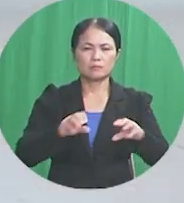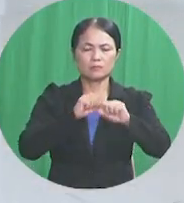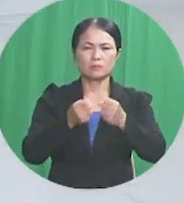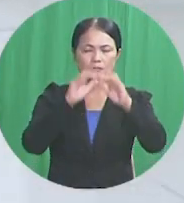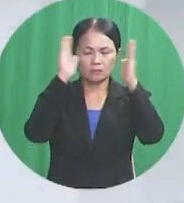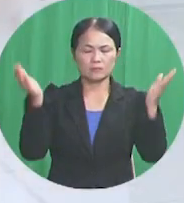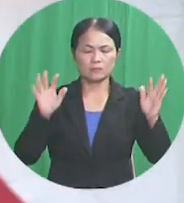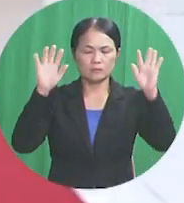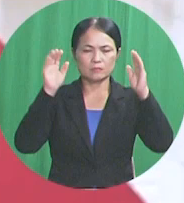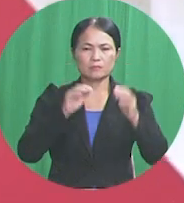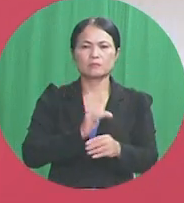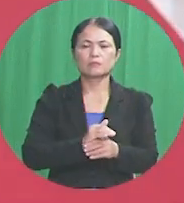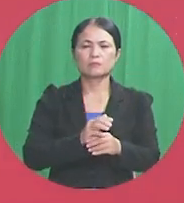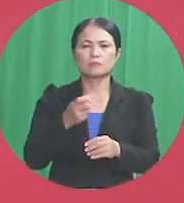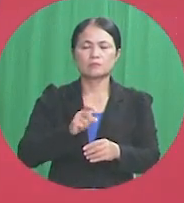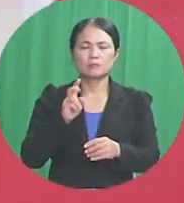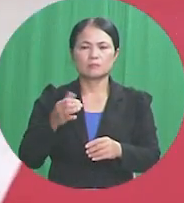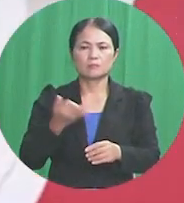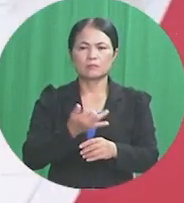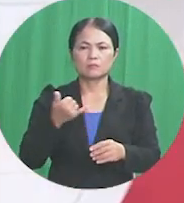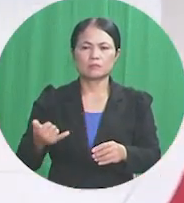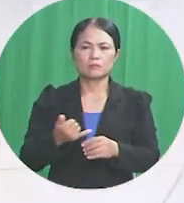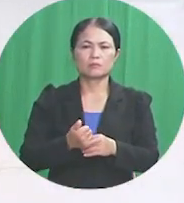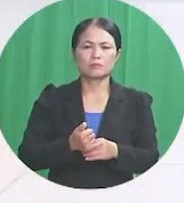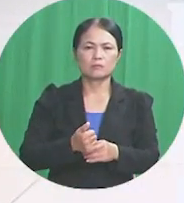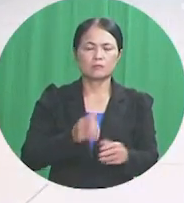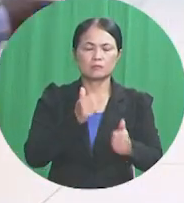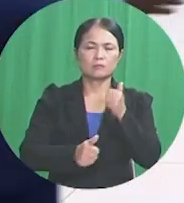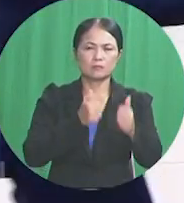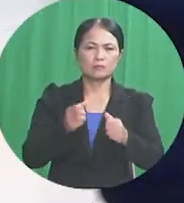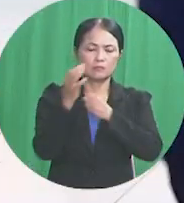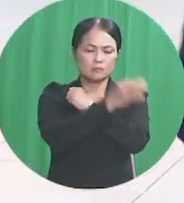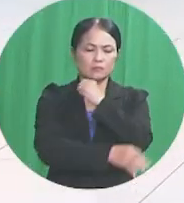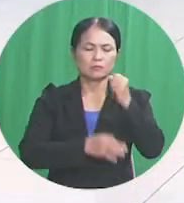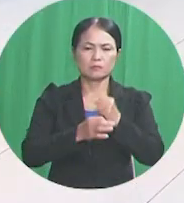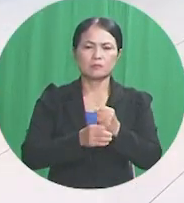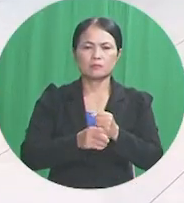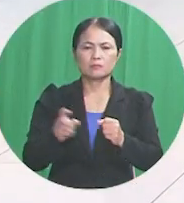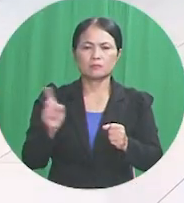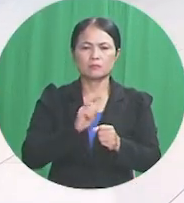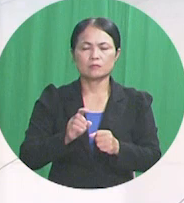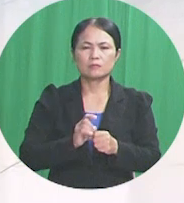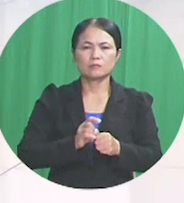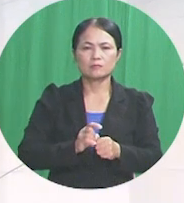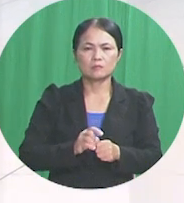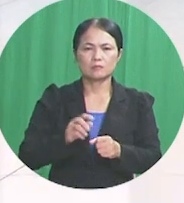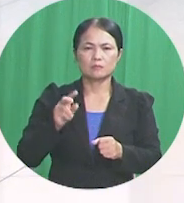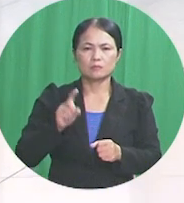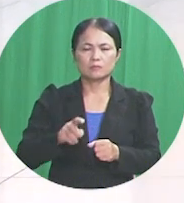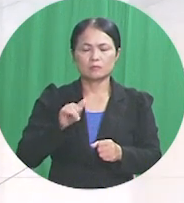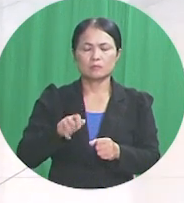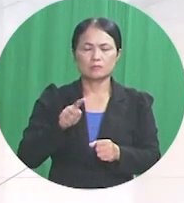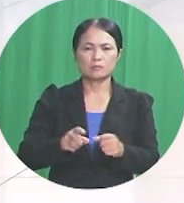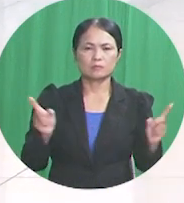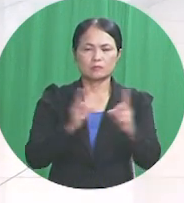ชาติอบสเลือกที่จัดสรรมุ่ยนังจุรัฐมนตรีกาบอร์เตในสาธารณรัฐมาลดิวโจลจูบส